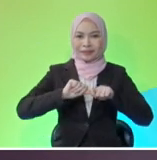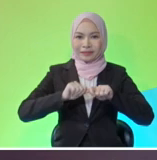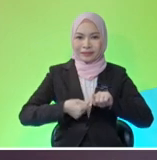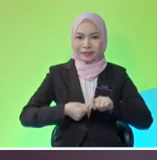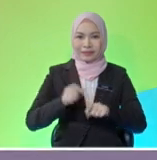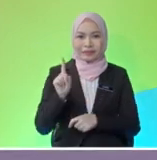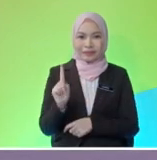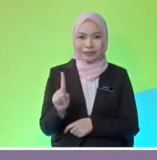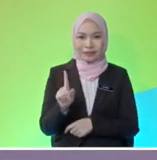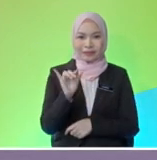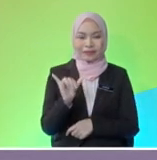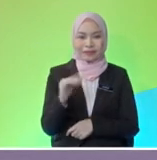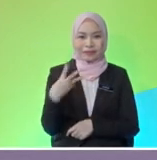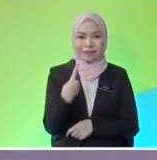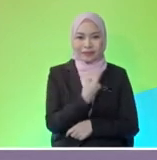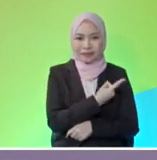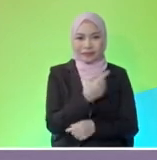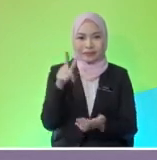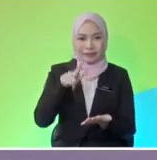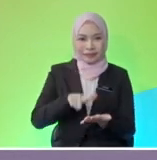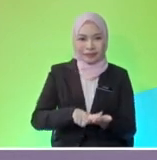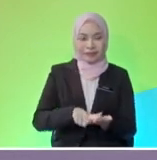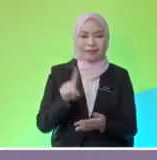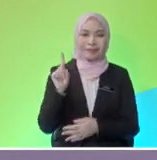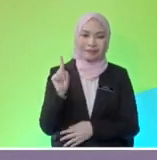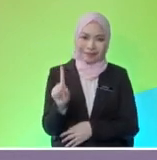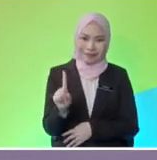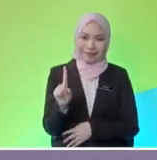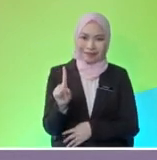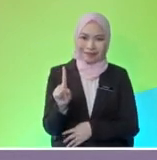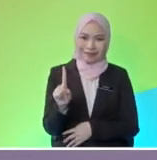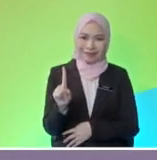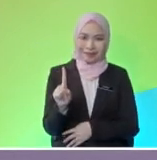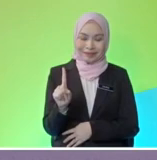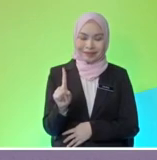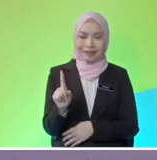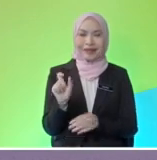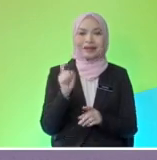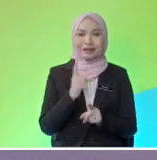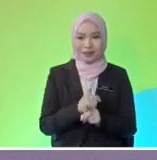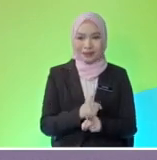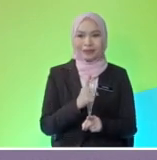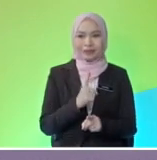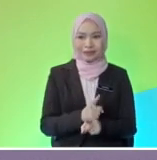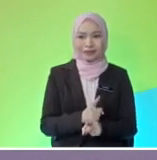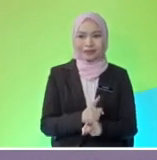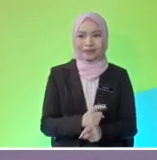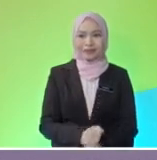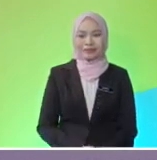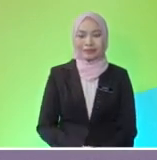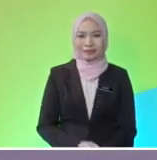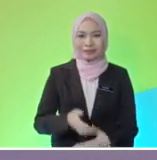letak sini 1. Ya, betul. Okay. Betul, cikgu? Betul. Okey, baik.